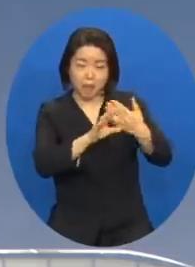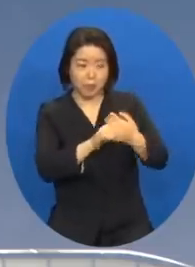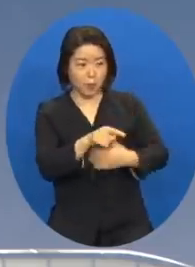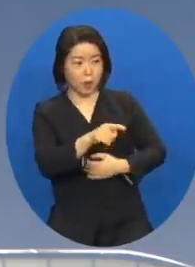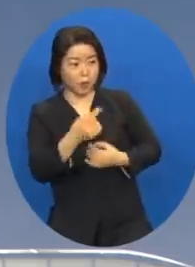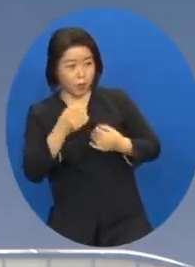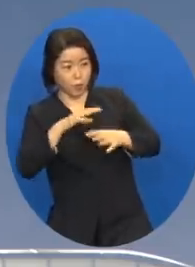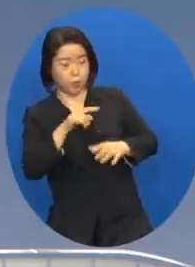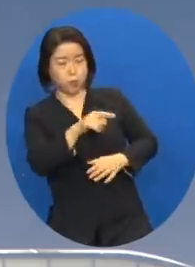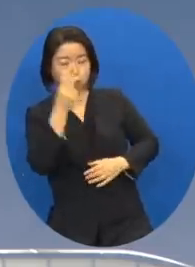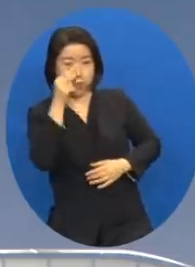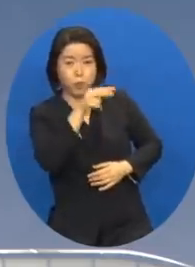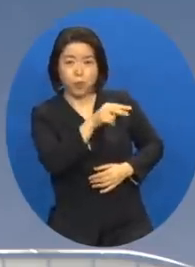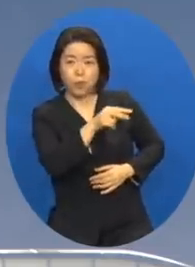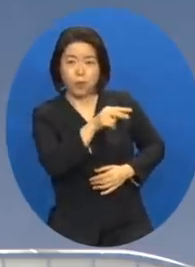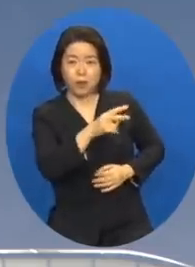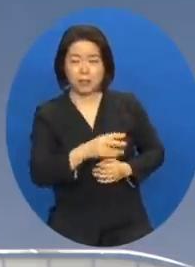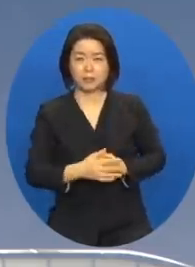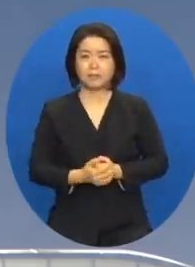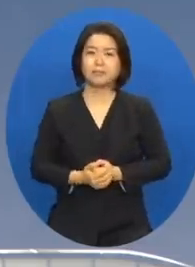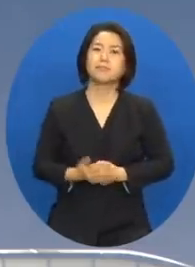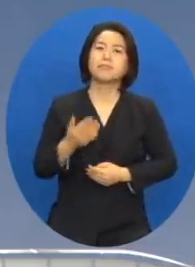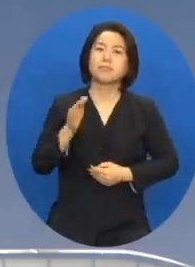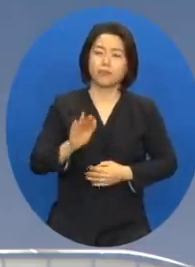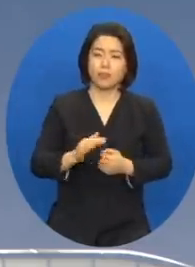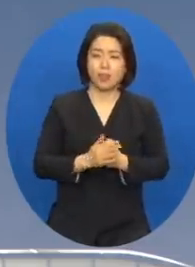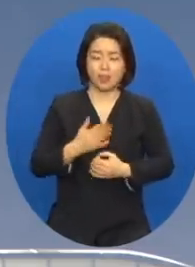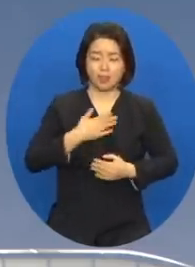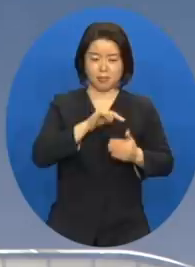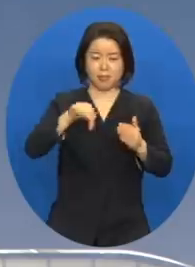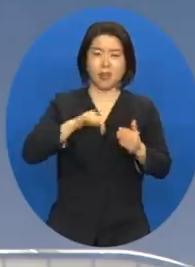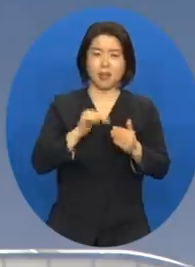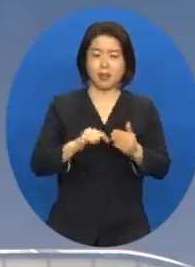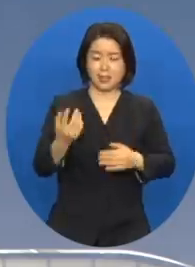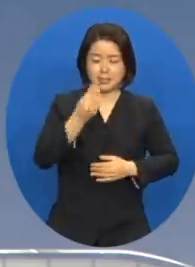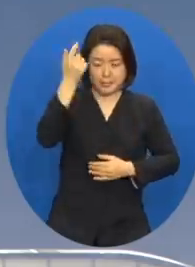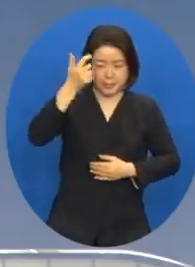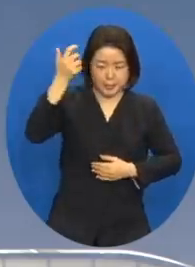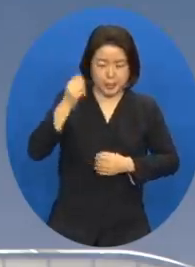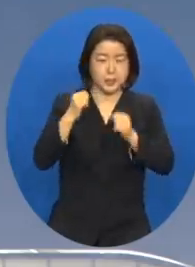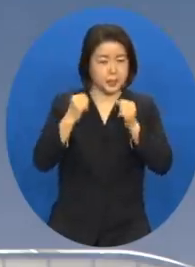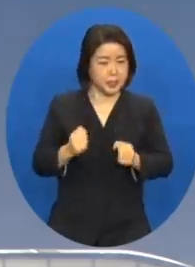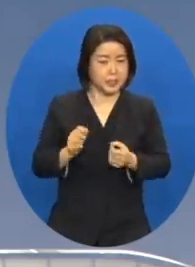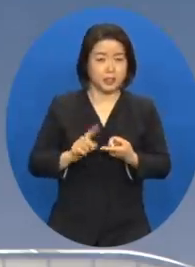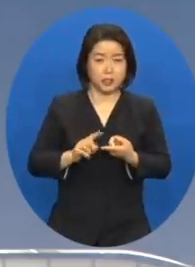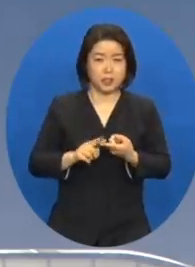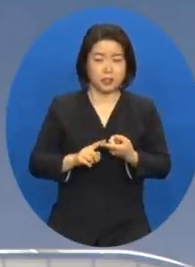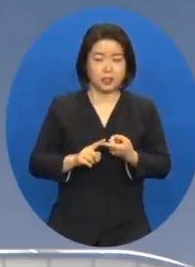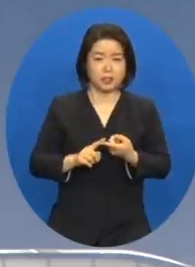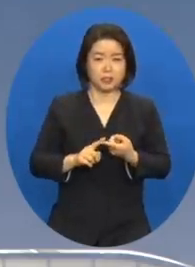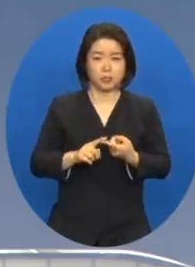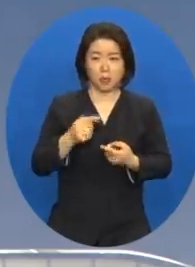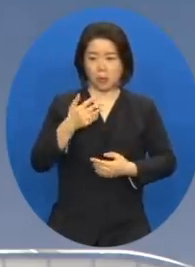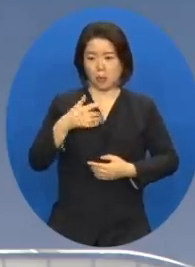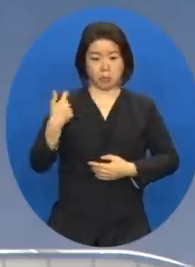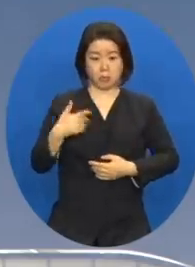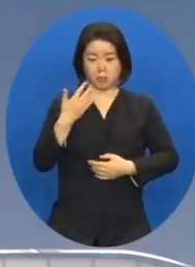깜짝 놀라기도 한. 그런데 자기 안에 성령이 계신 것에 대해서는 전혀